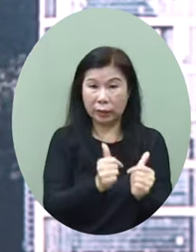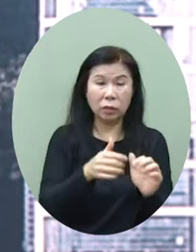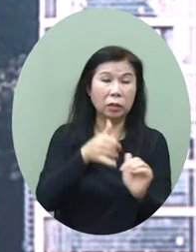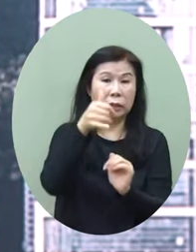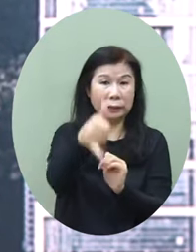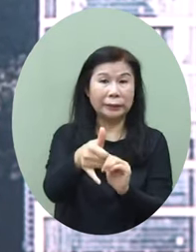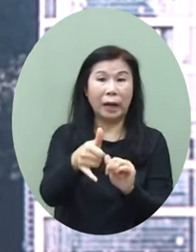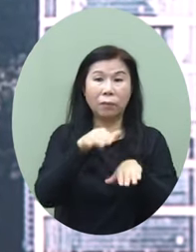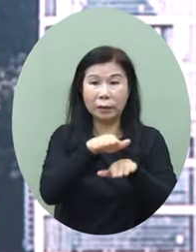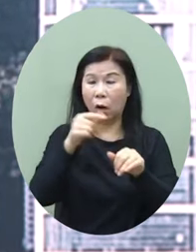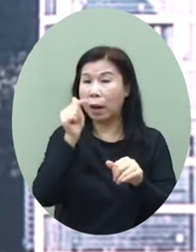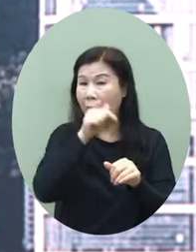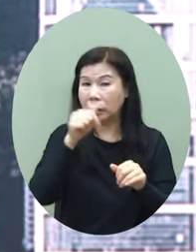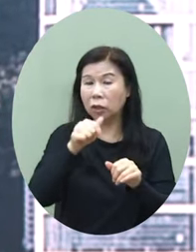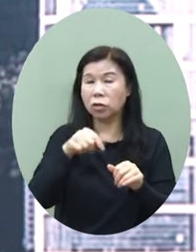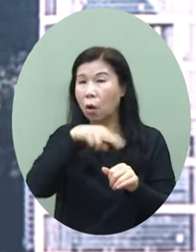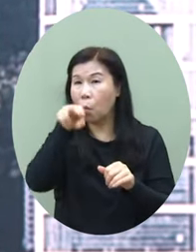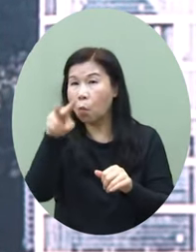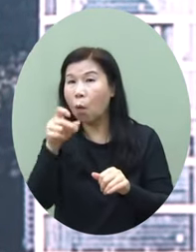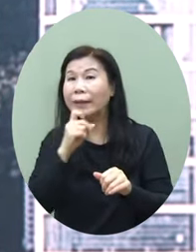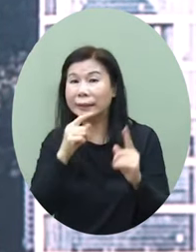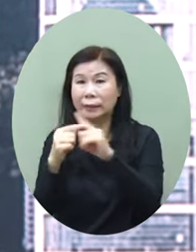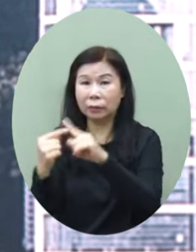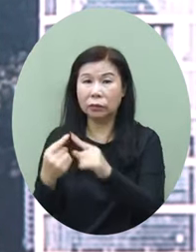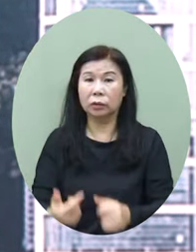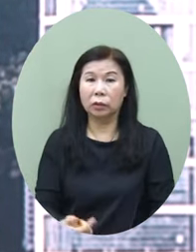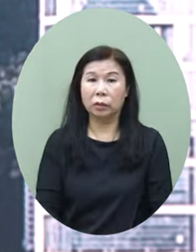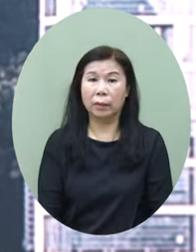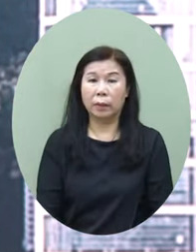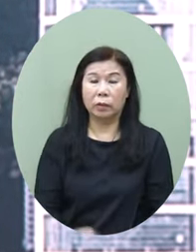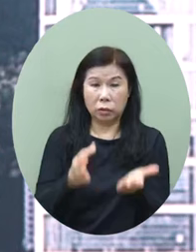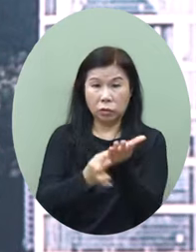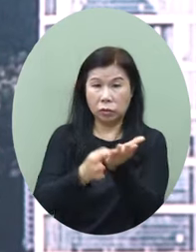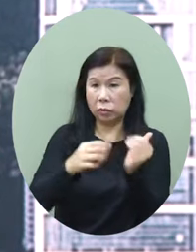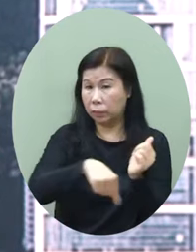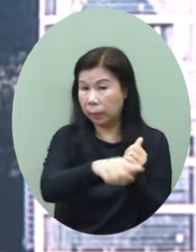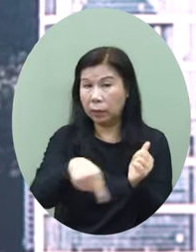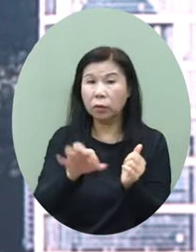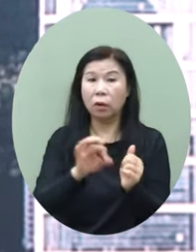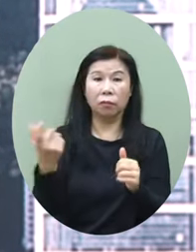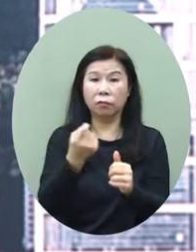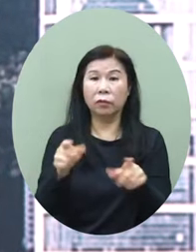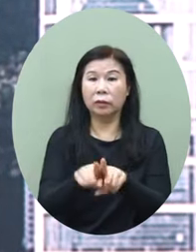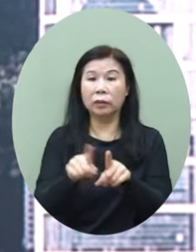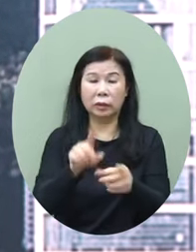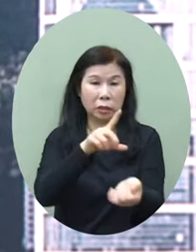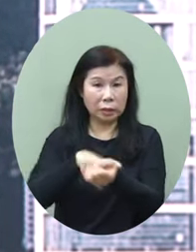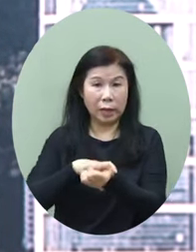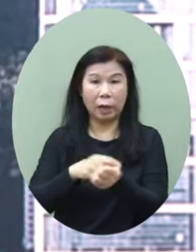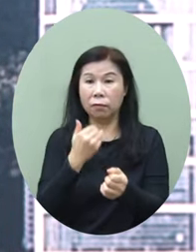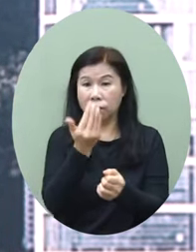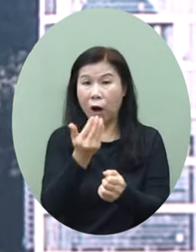行這個執法但是在現場我們就沒有馬上進行檢控